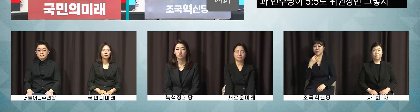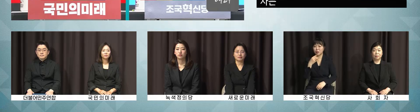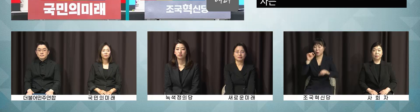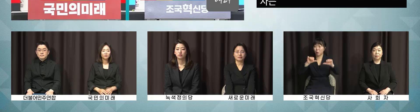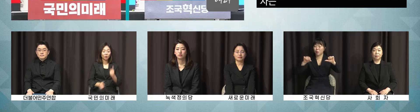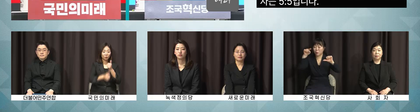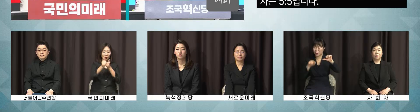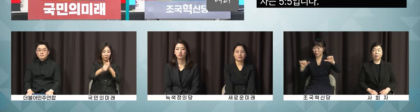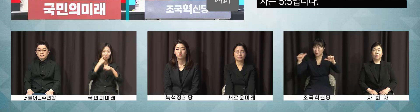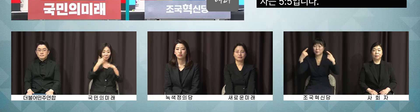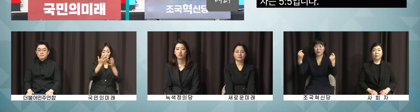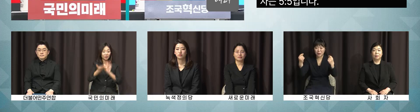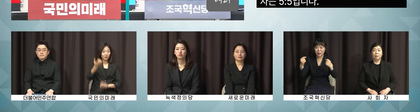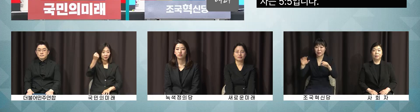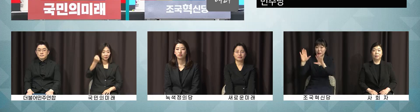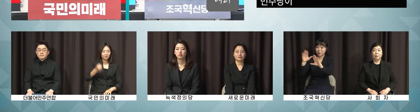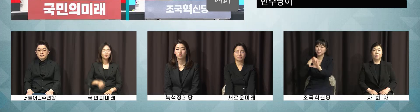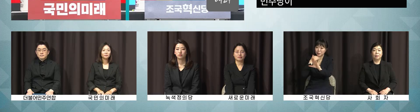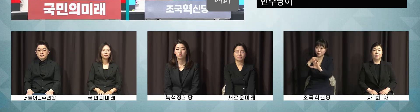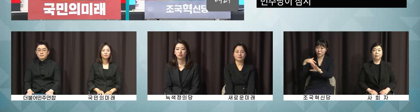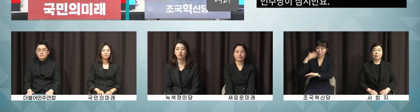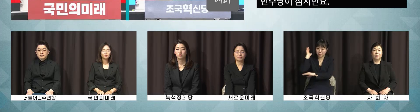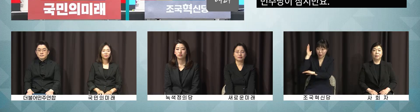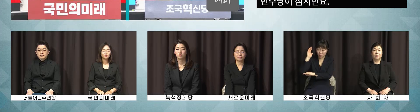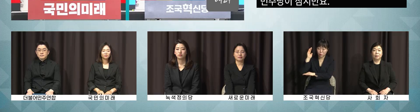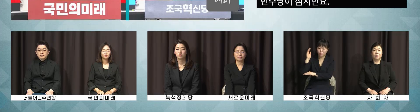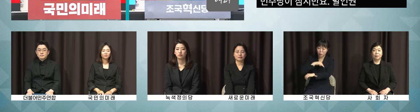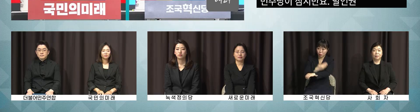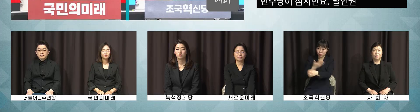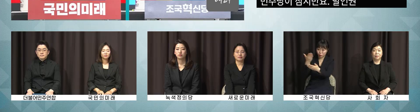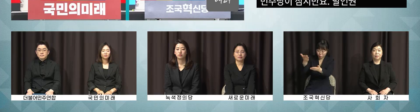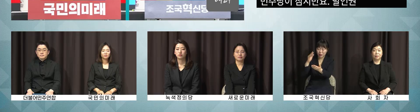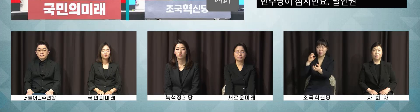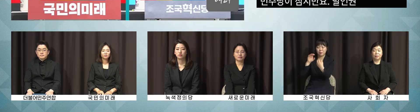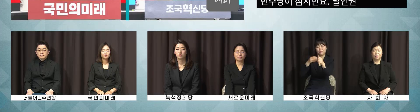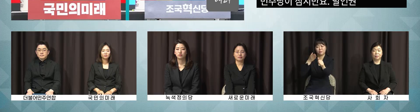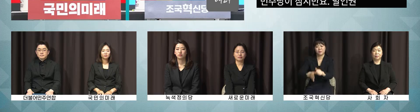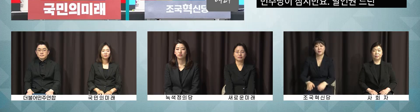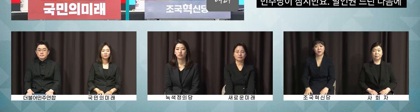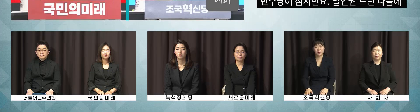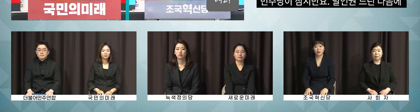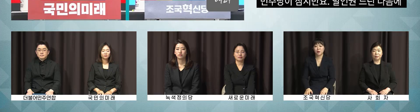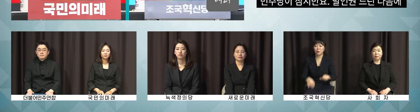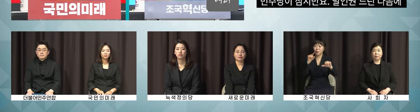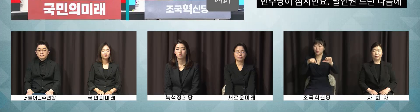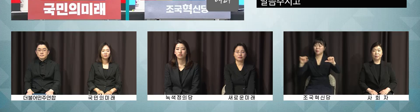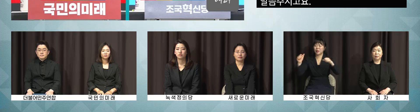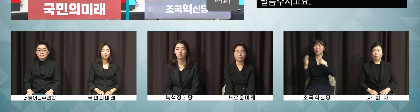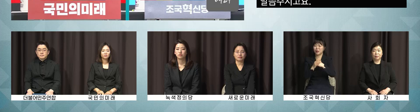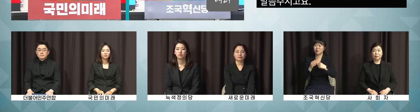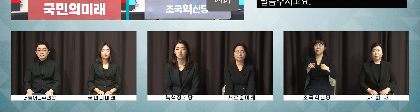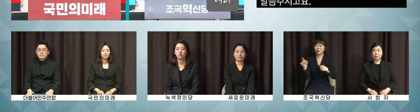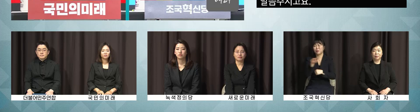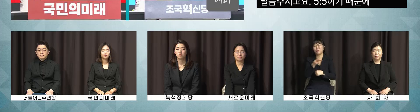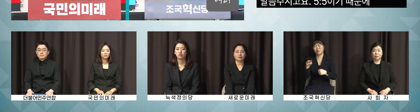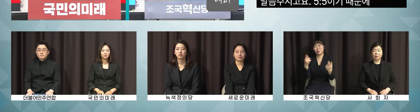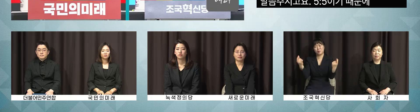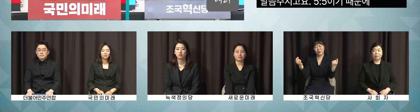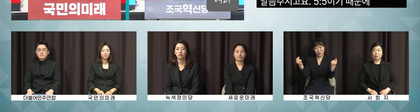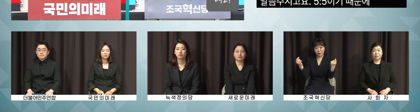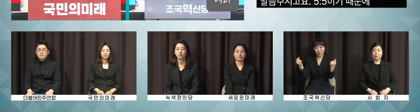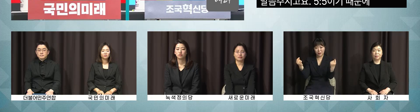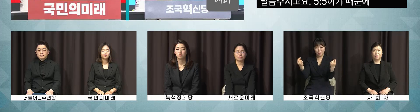그래서 이거는 민주당이 잠시만요. 발언권 드린 다음에 말씀 주시고요. 5대 5기 때문에 이건 두 당이 짬짬이해서 한